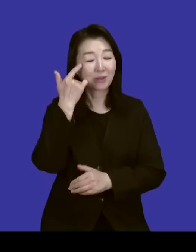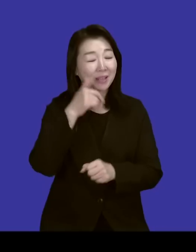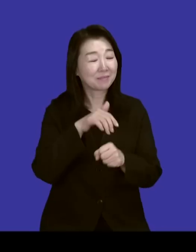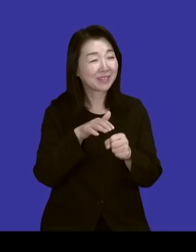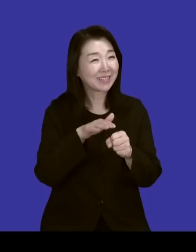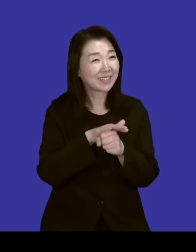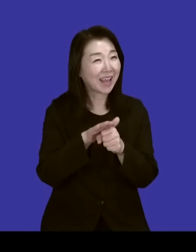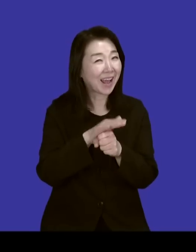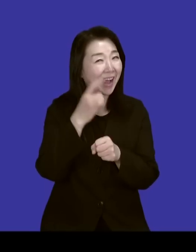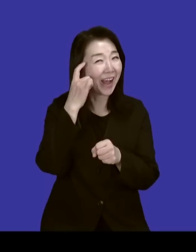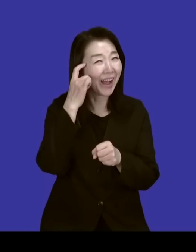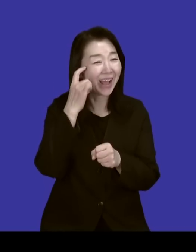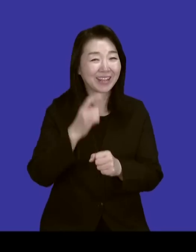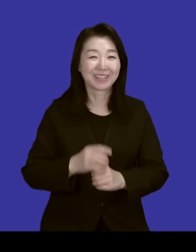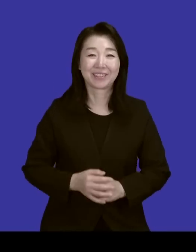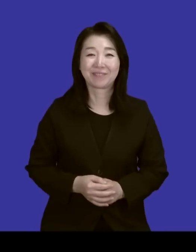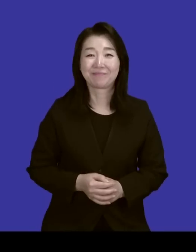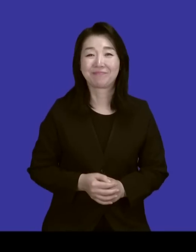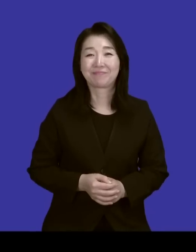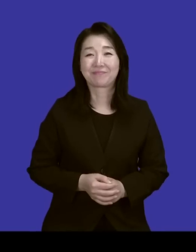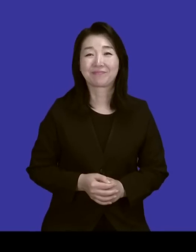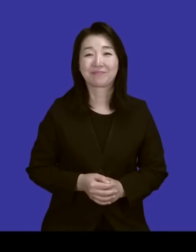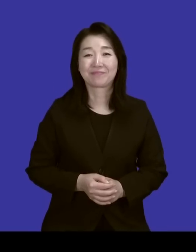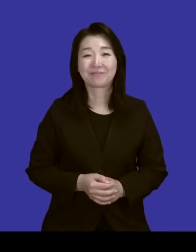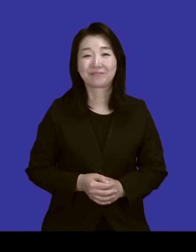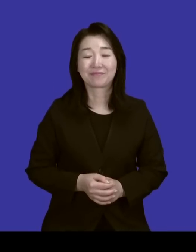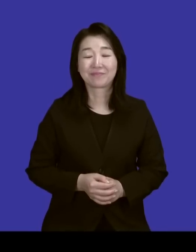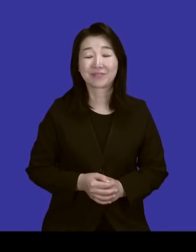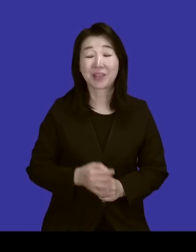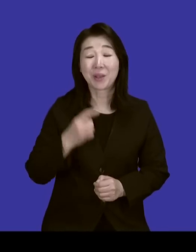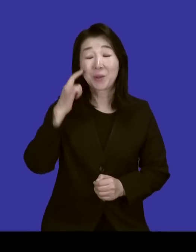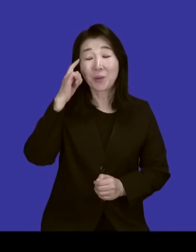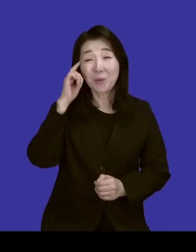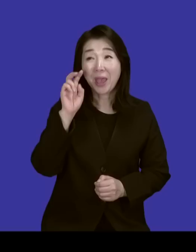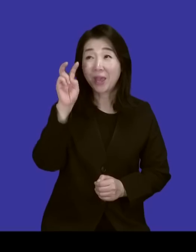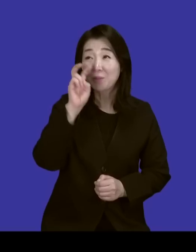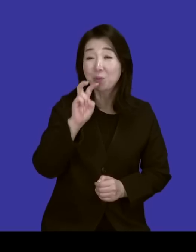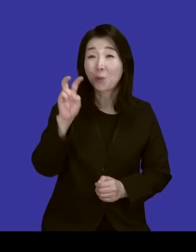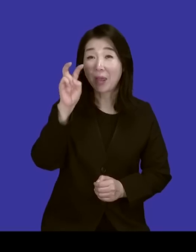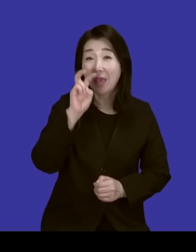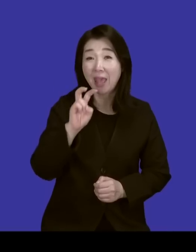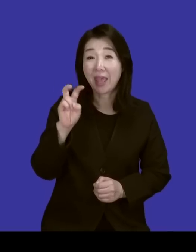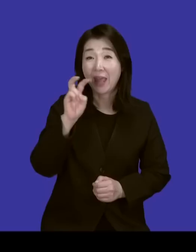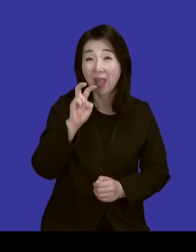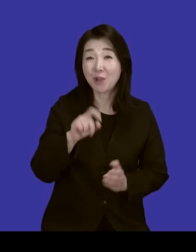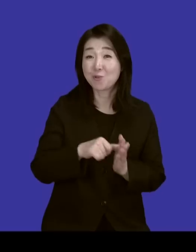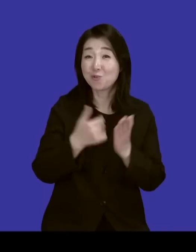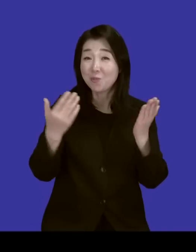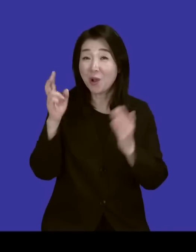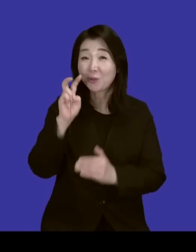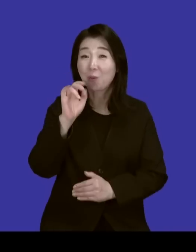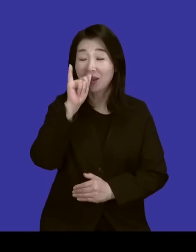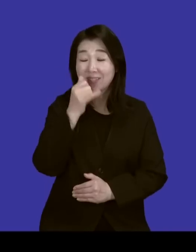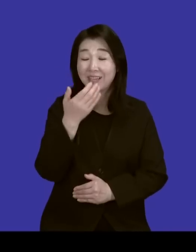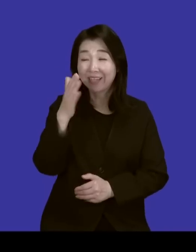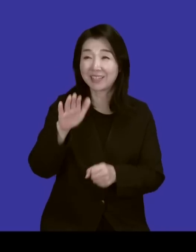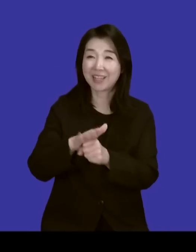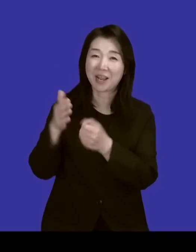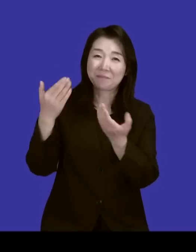사랑할까요? 왜 가스펠이 잘 부르는 노래 가운데 네. 당신은 사랑받기 위해